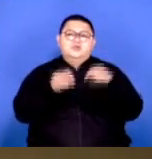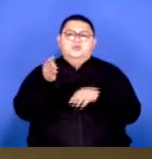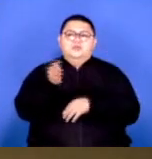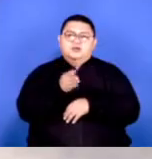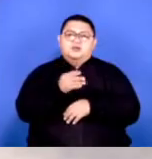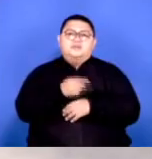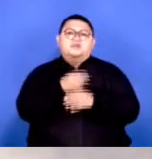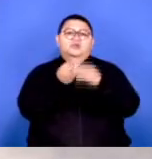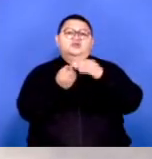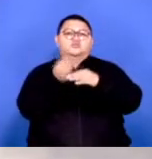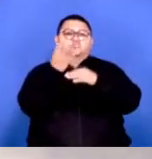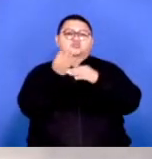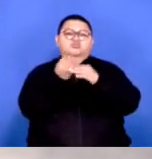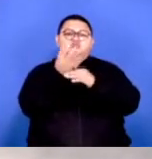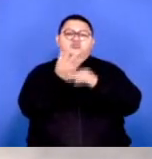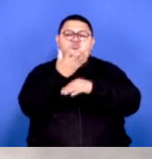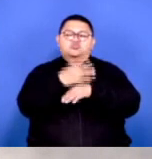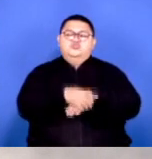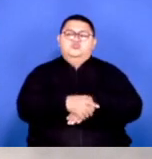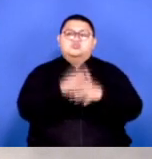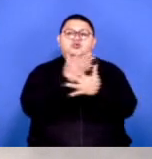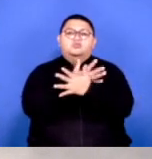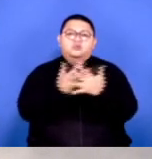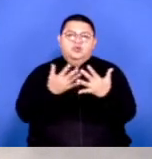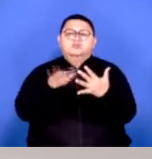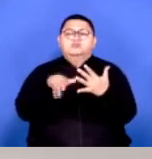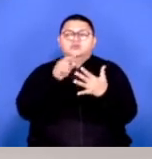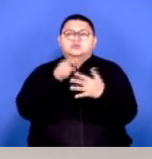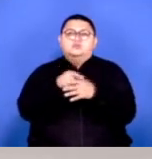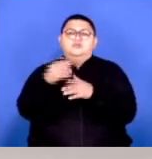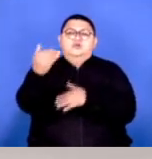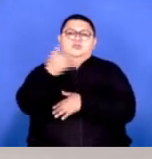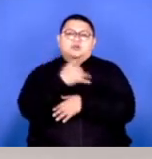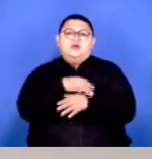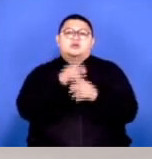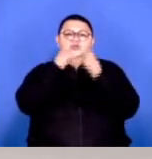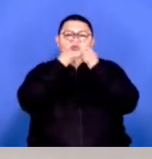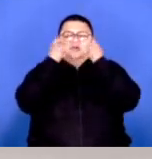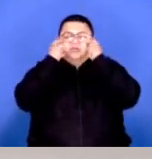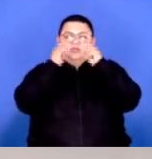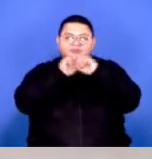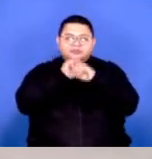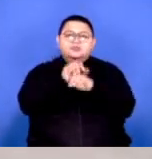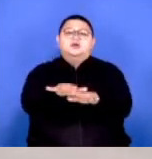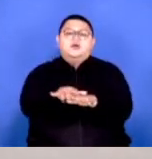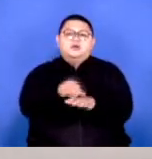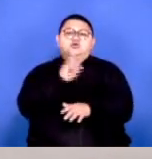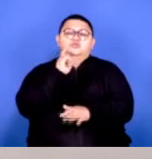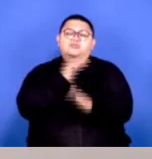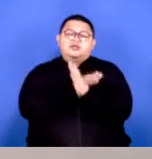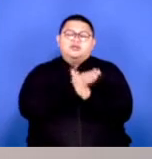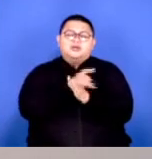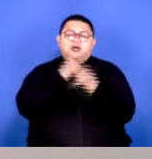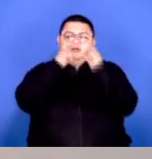material abu vulkanik dari kawahnya. Warga sekitar Marapi mendapatkan pembagian masker untuk mencegah gangguan